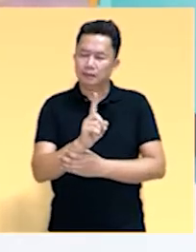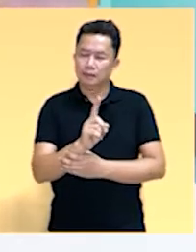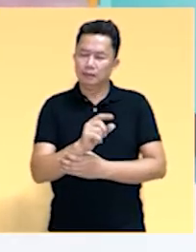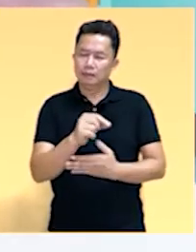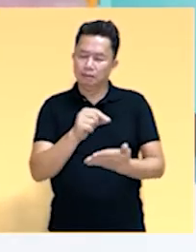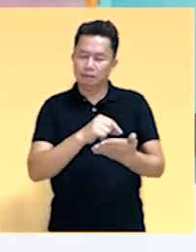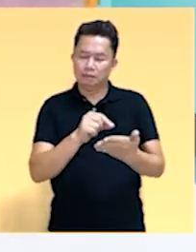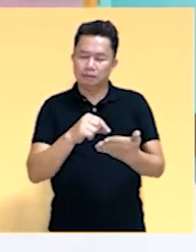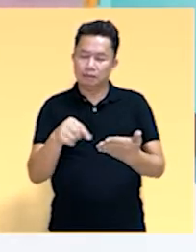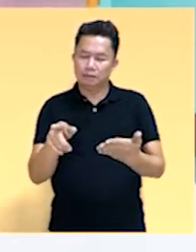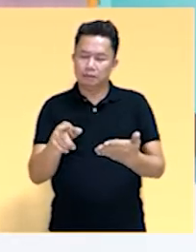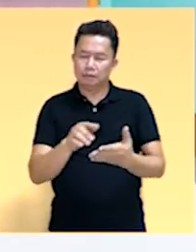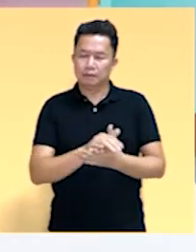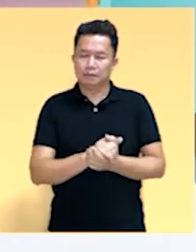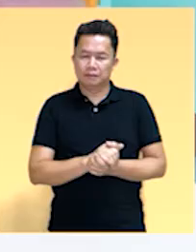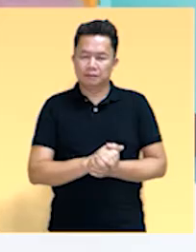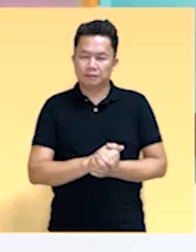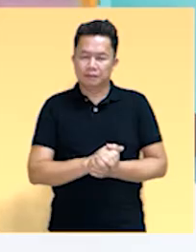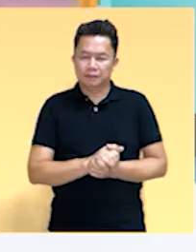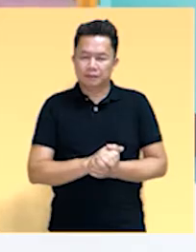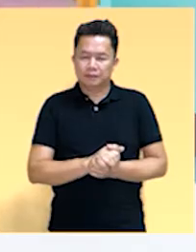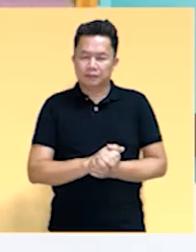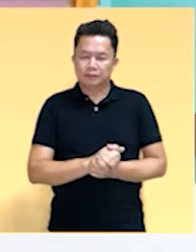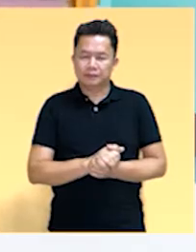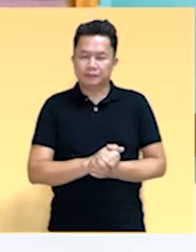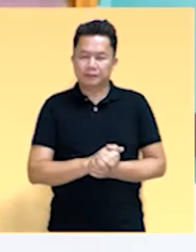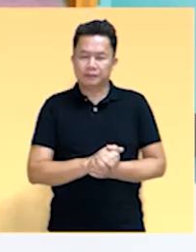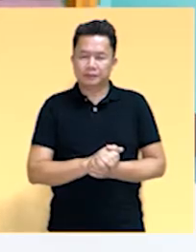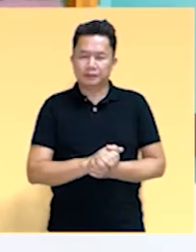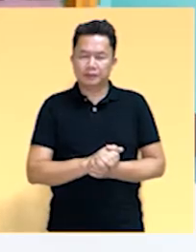Ano ito? Isulat nyo nga.